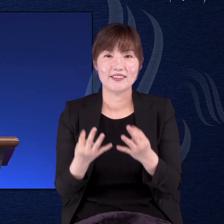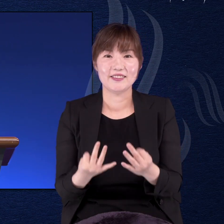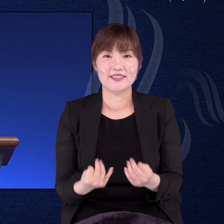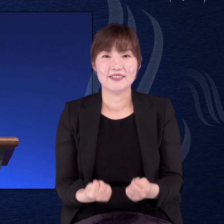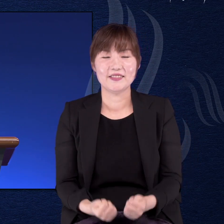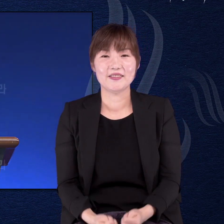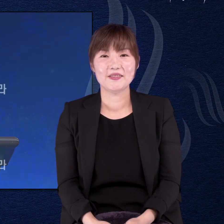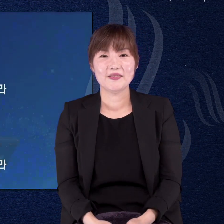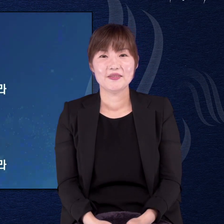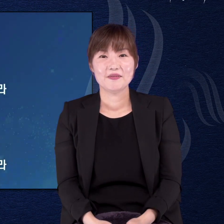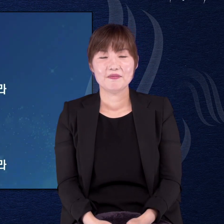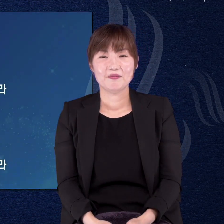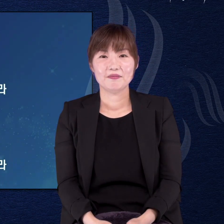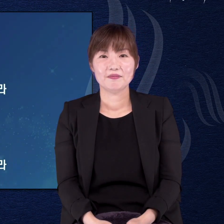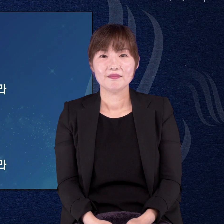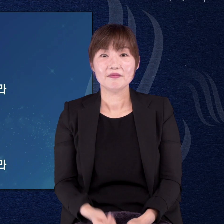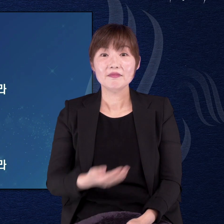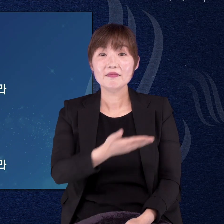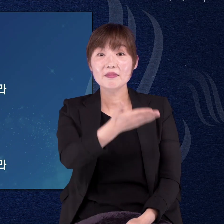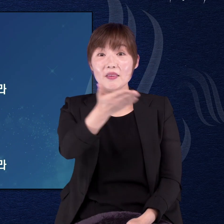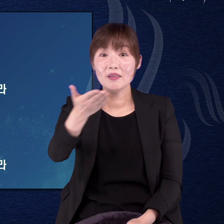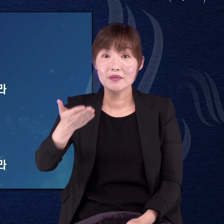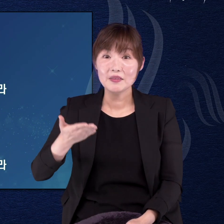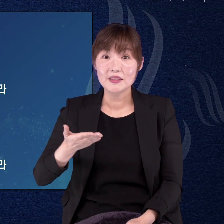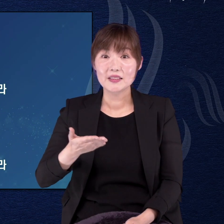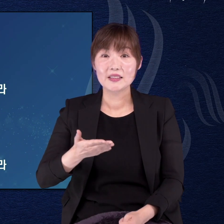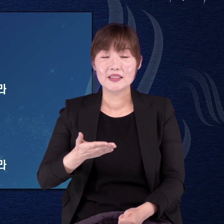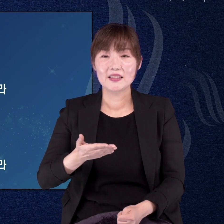네. 여러분들 다 아시는 찬양이에요.